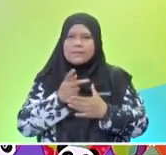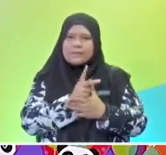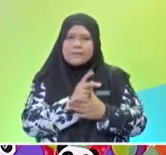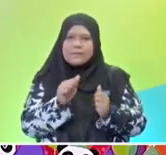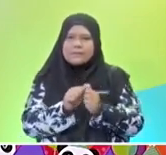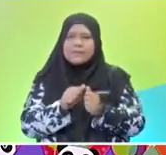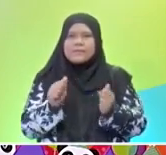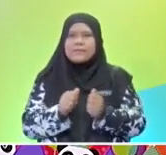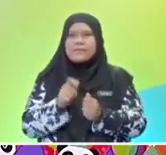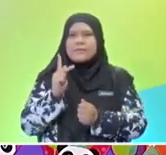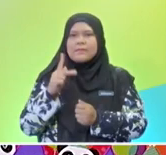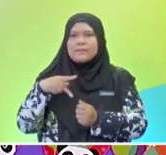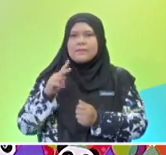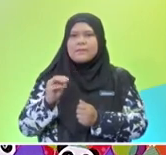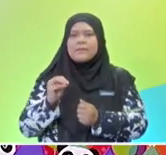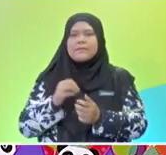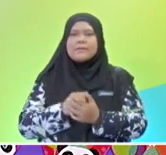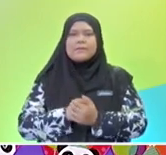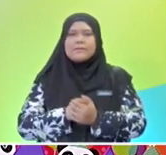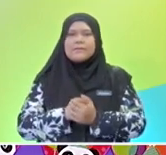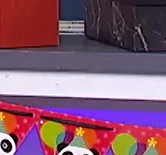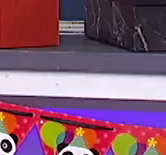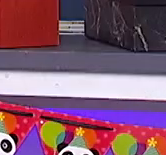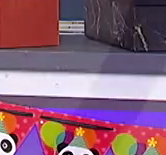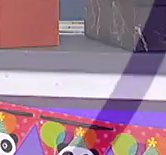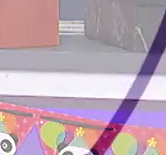di Didik TV KPM.